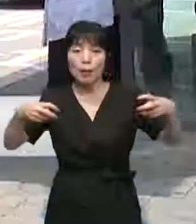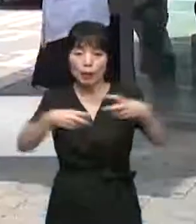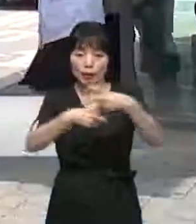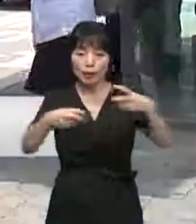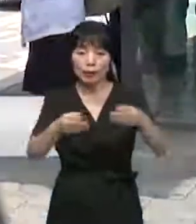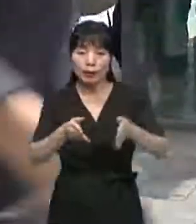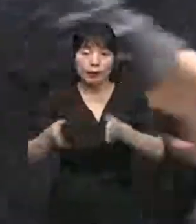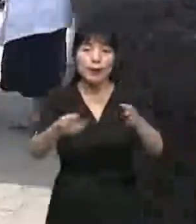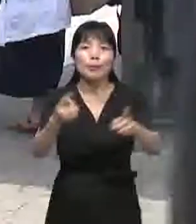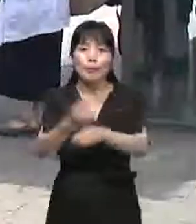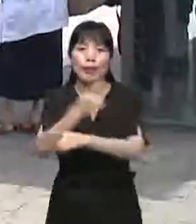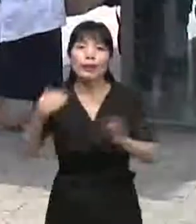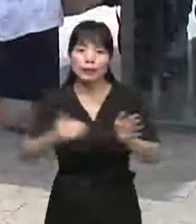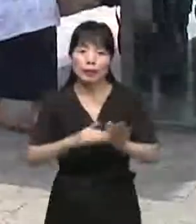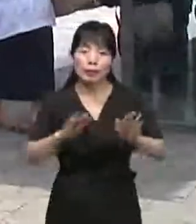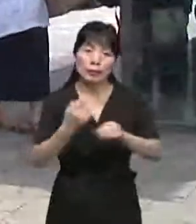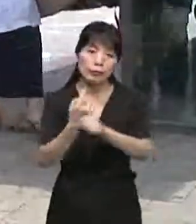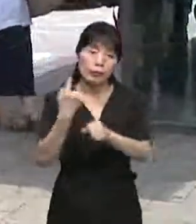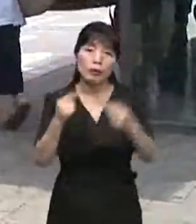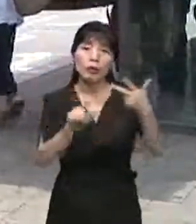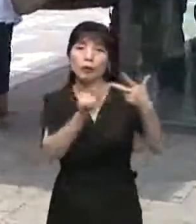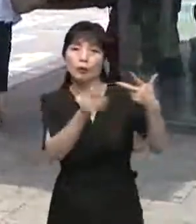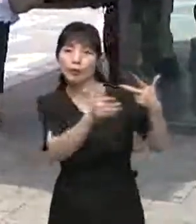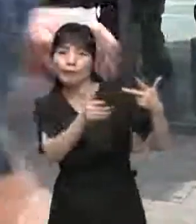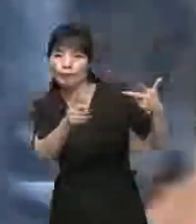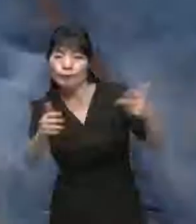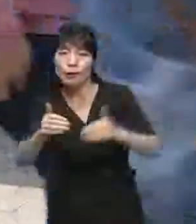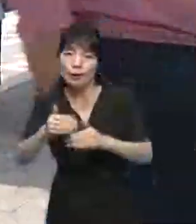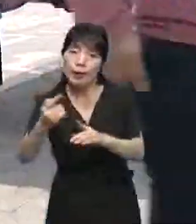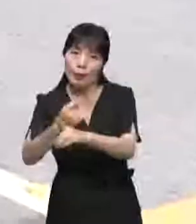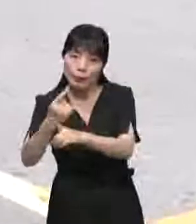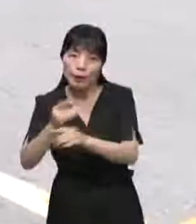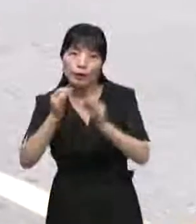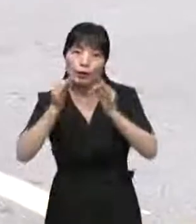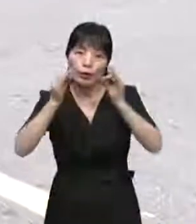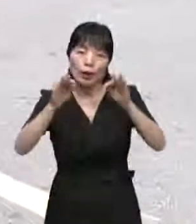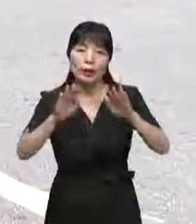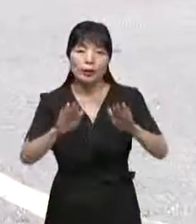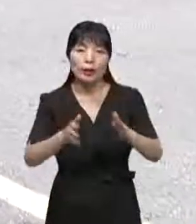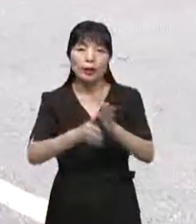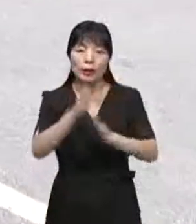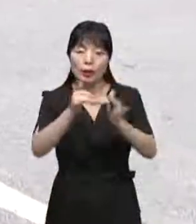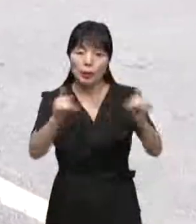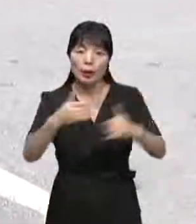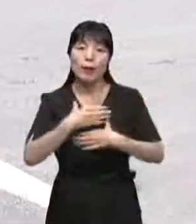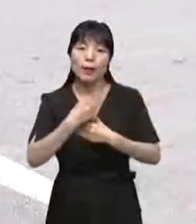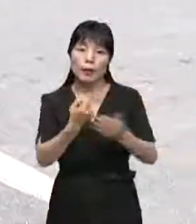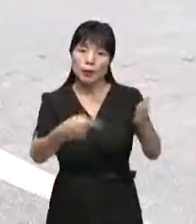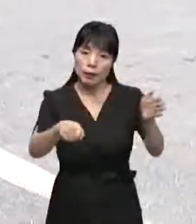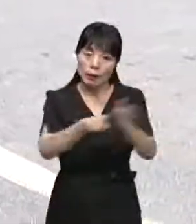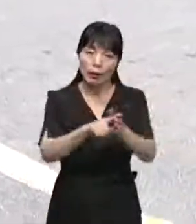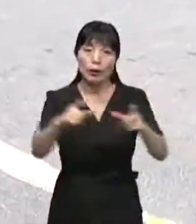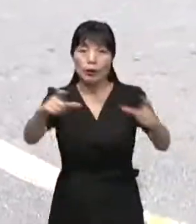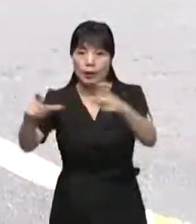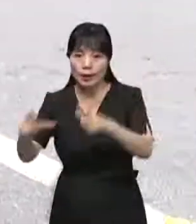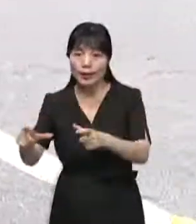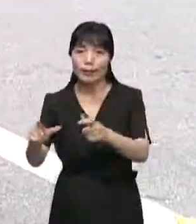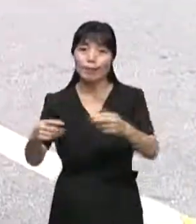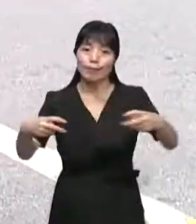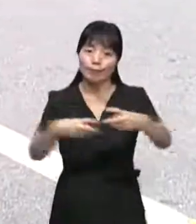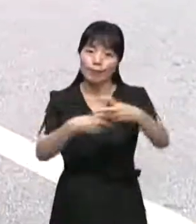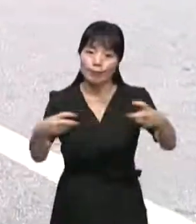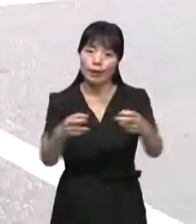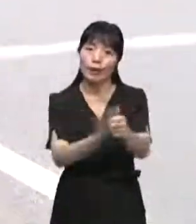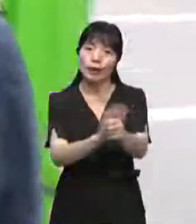개편됩니다. 지난해 7월부터 진행해온 노선 개편은 시민 편의 증진과 지역 간의 대중교통 서비스